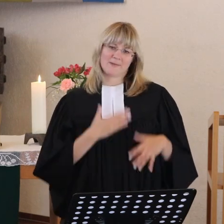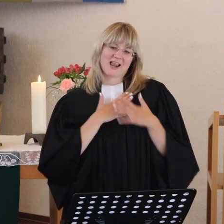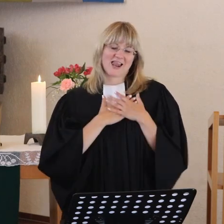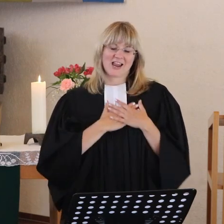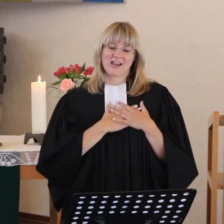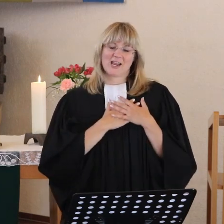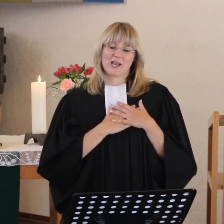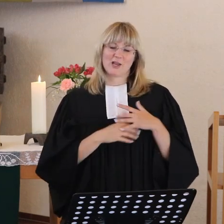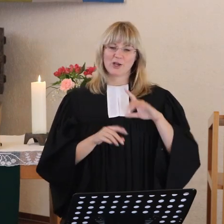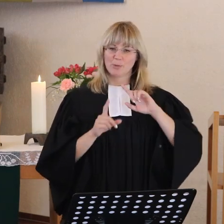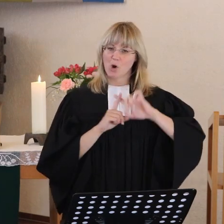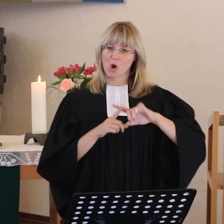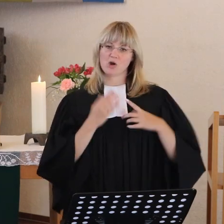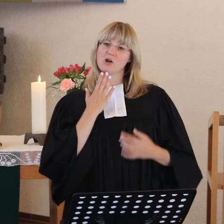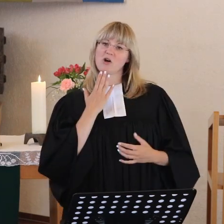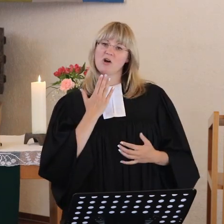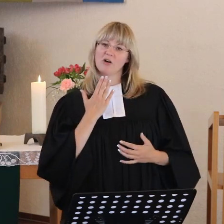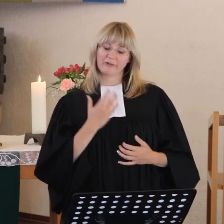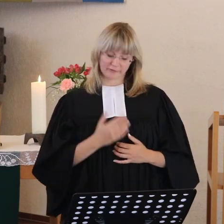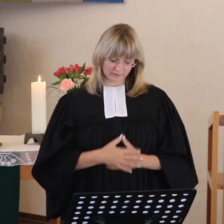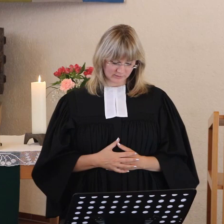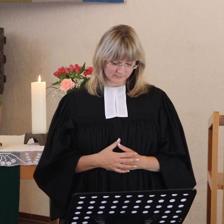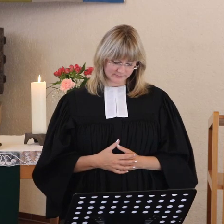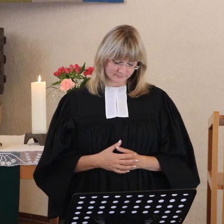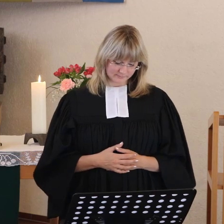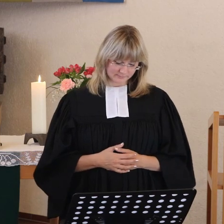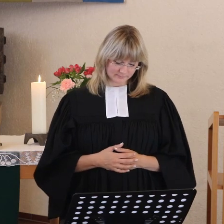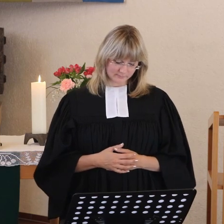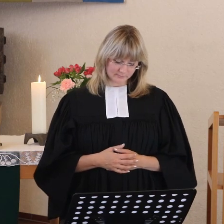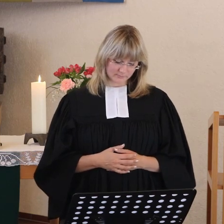glauben, zu hoffen und zu lieben.